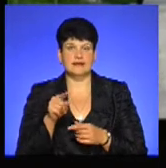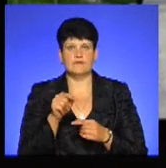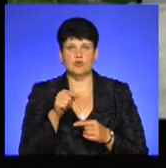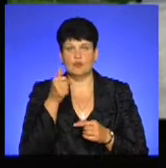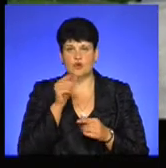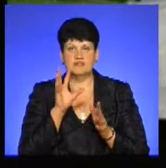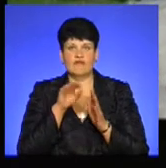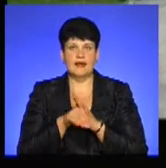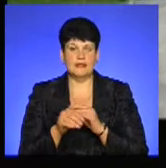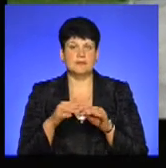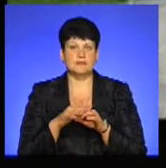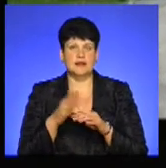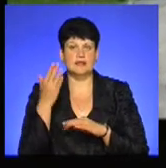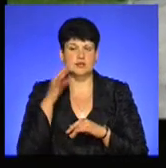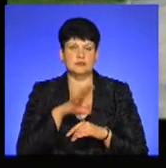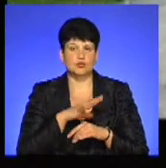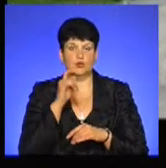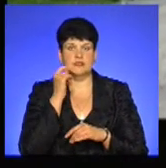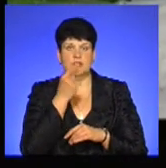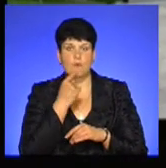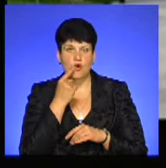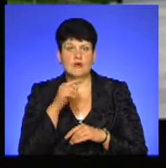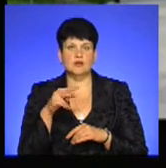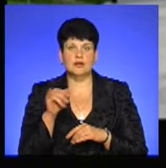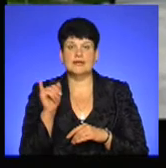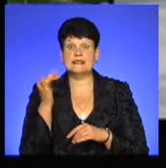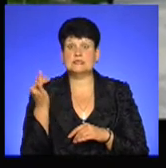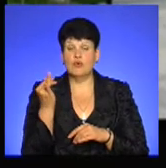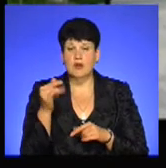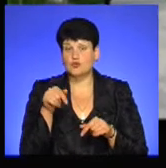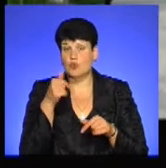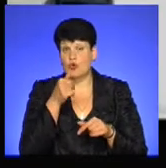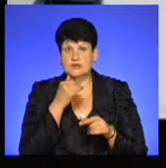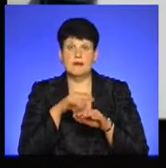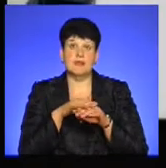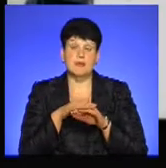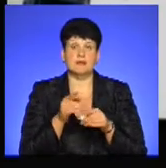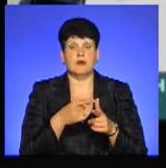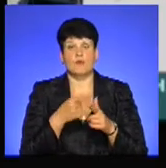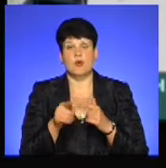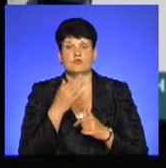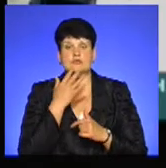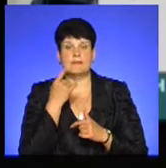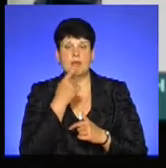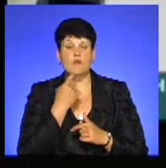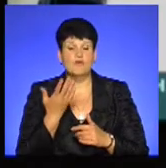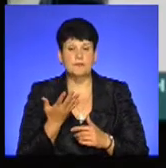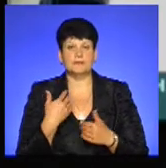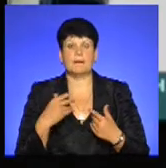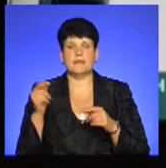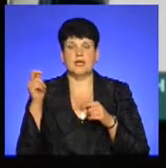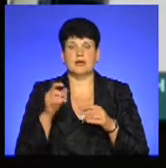завжди була лише історія і українська мова, а цього року і математика або іноземна мова. Приїхала разом з донькою, щоб підтримати